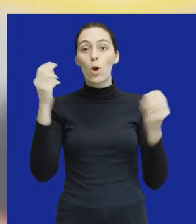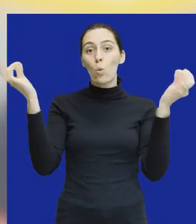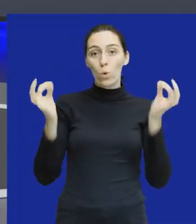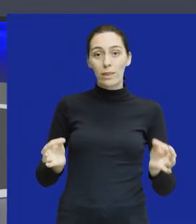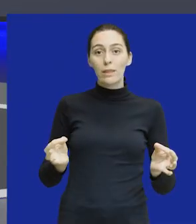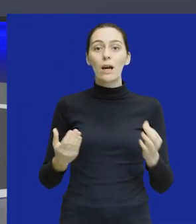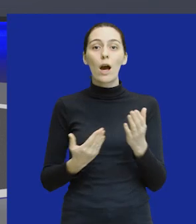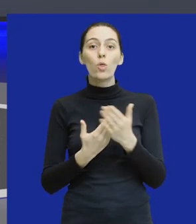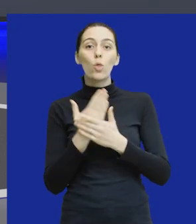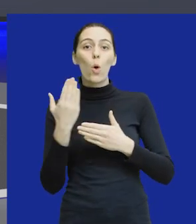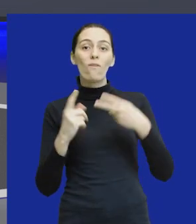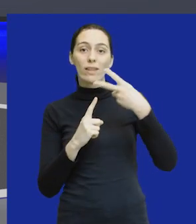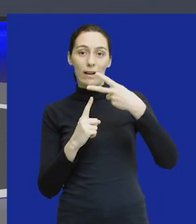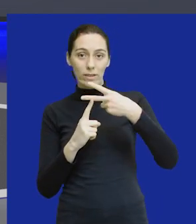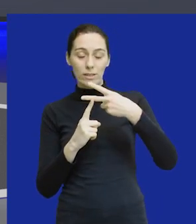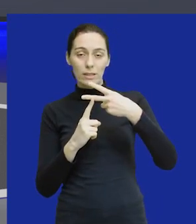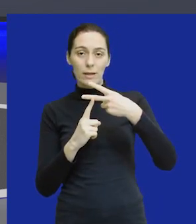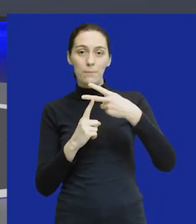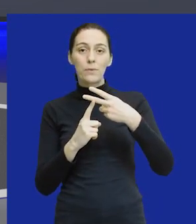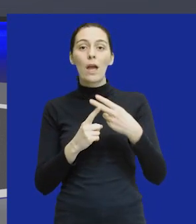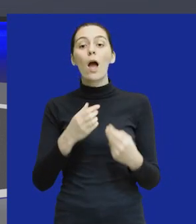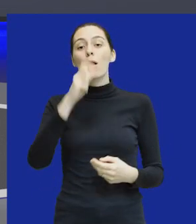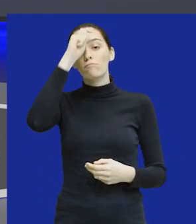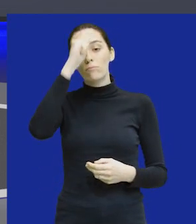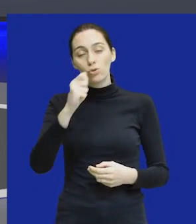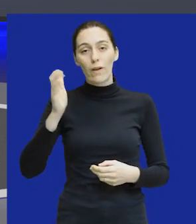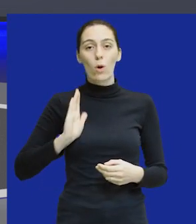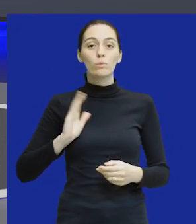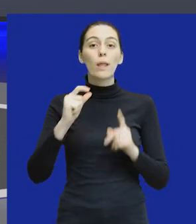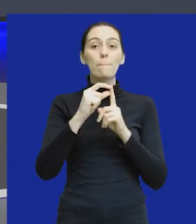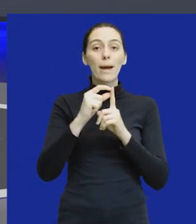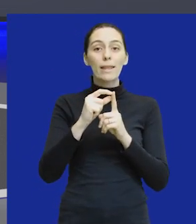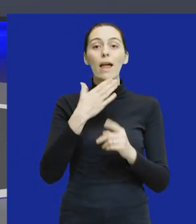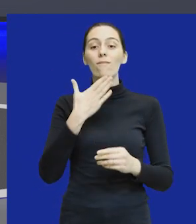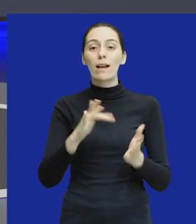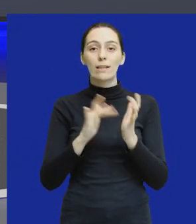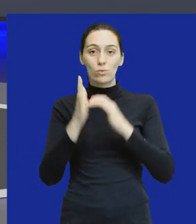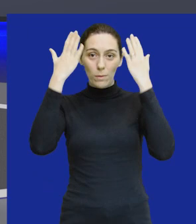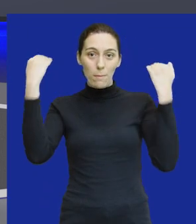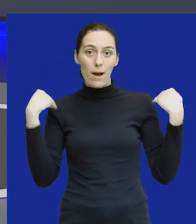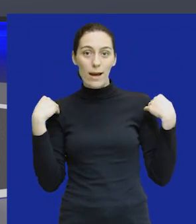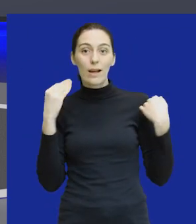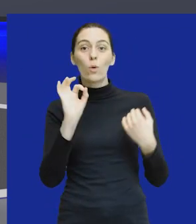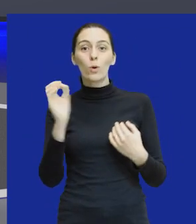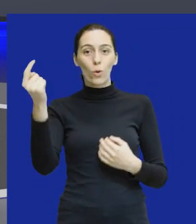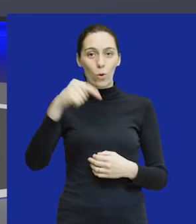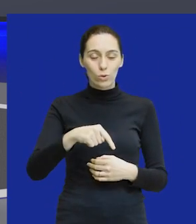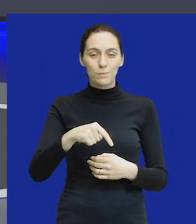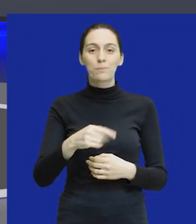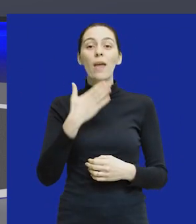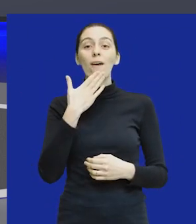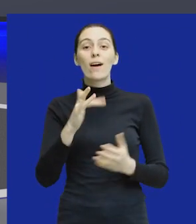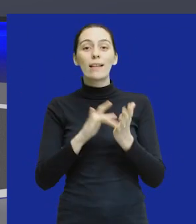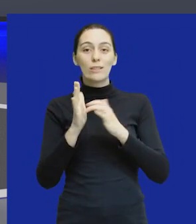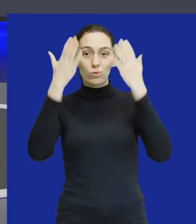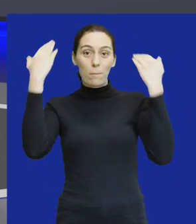TV. Poštovani gospodine Petre, hvaljen Isus i Marija i dobrodošli u Oazu mira. Hvaljen Isus i Marija, hvala